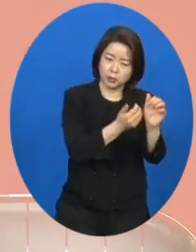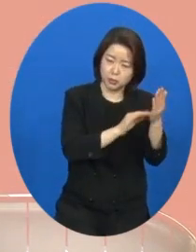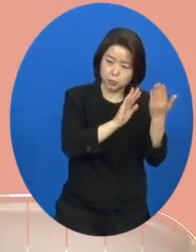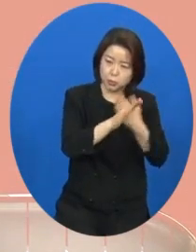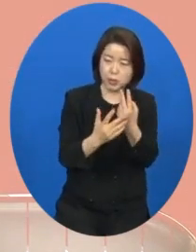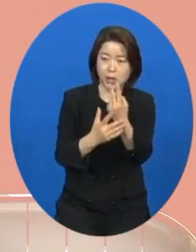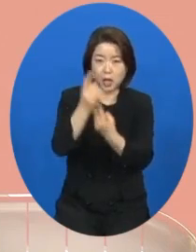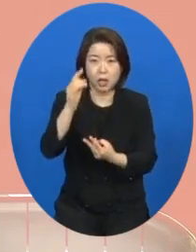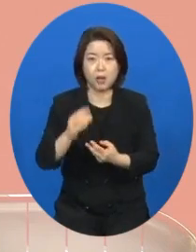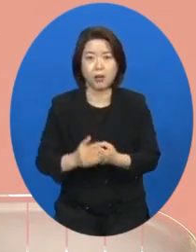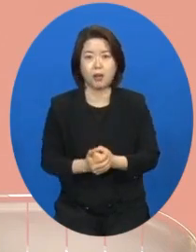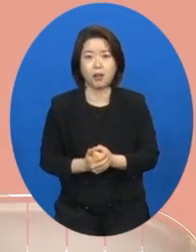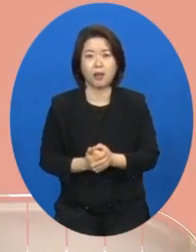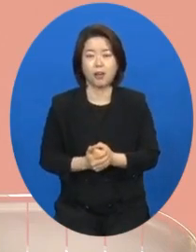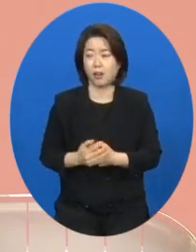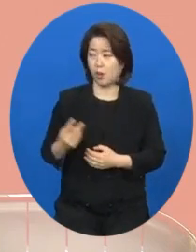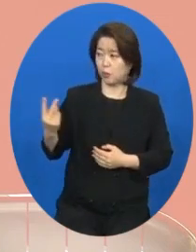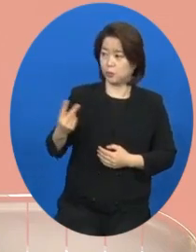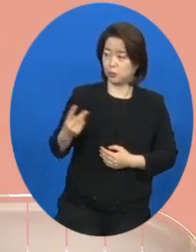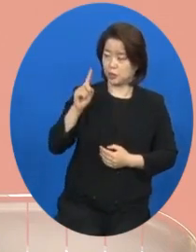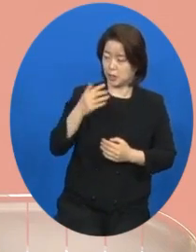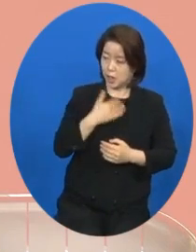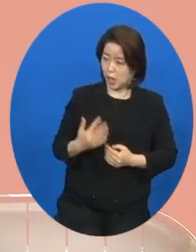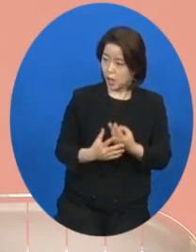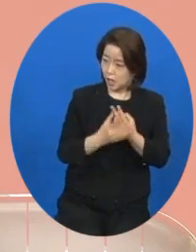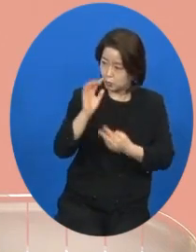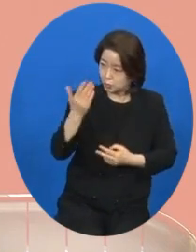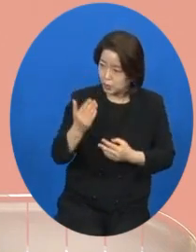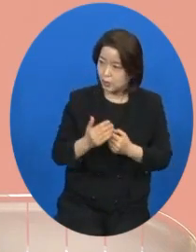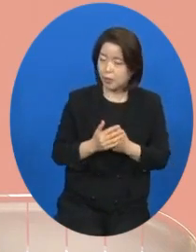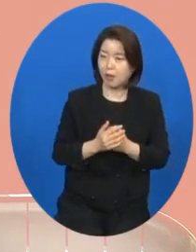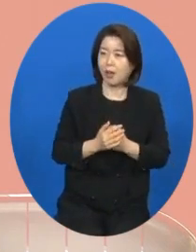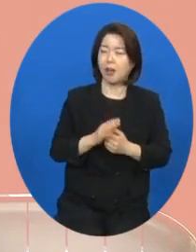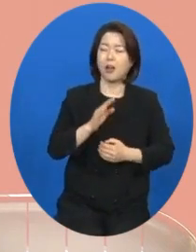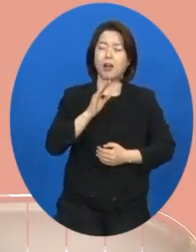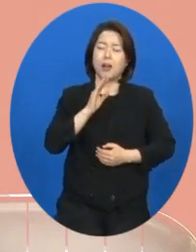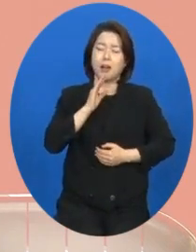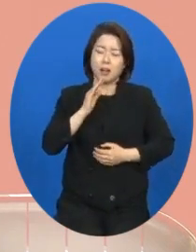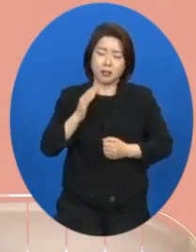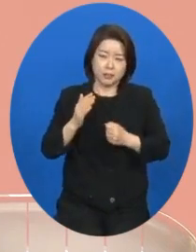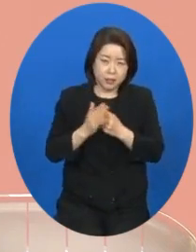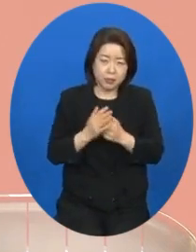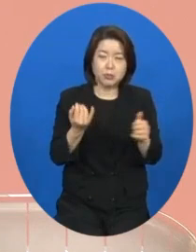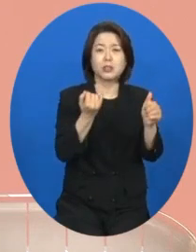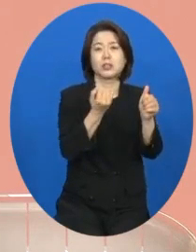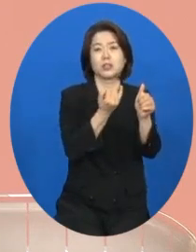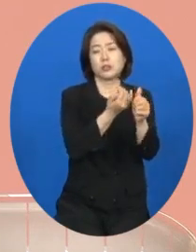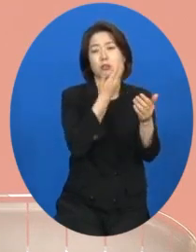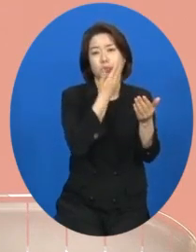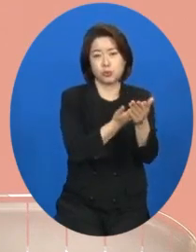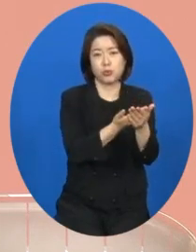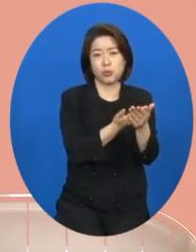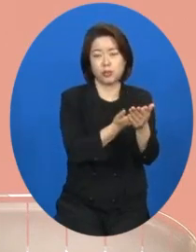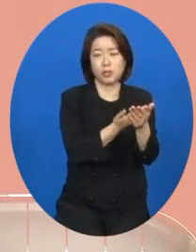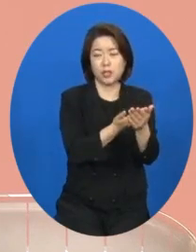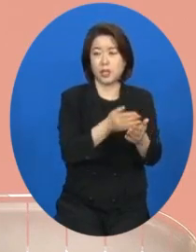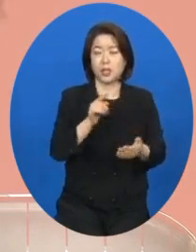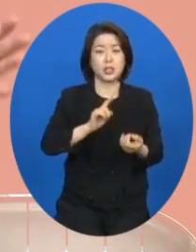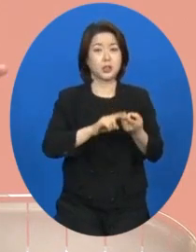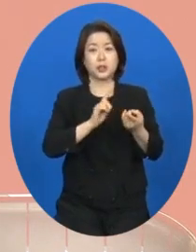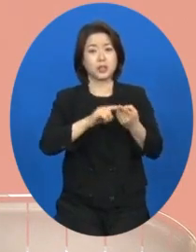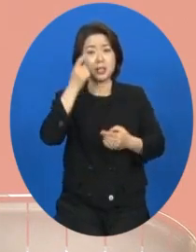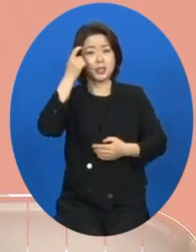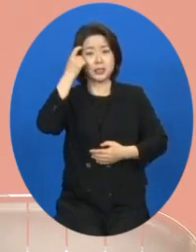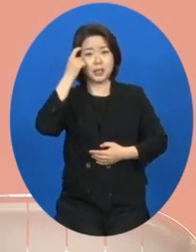우리 둘이 이제부터는 한 몸이 되는 거라고 생각하니까 결혼이 중요한 거거든요. 그 생각을 전혀 안 하고